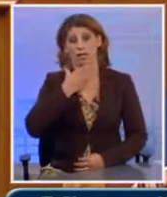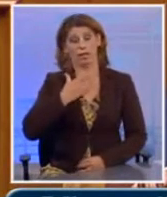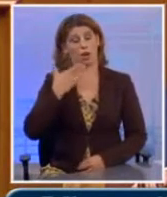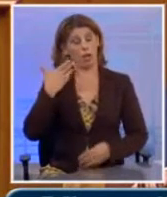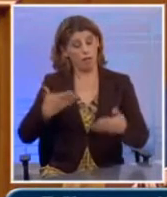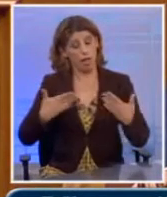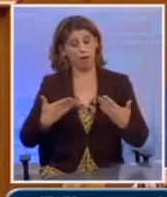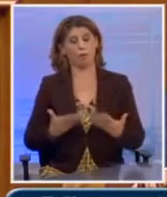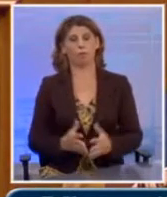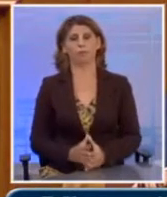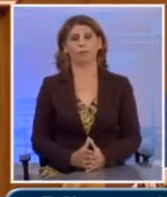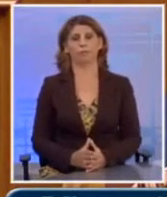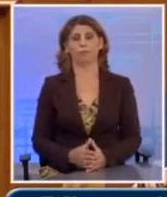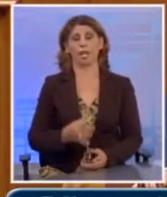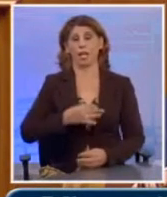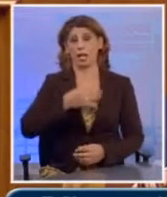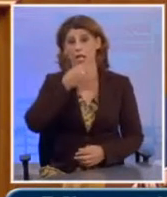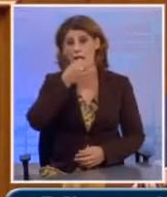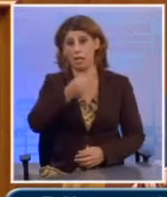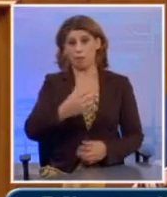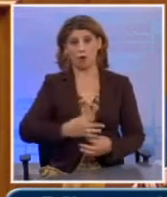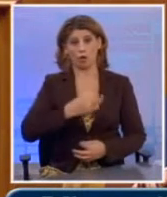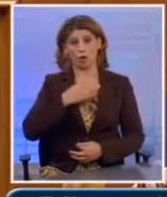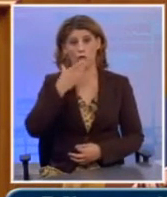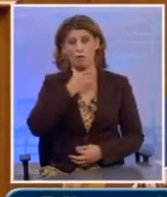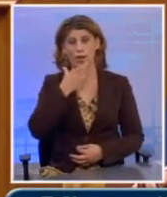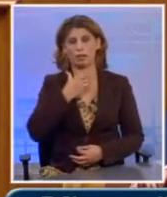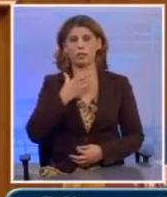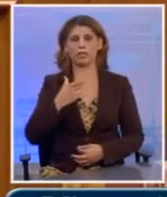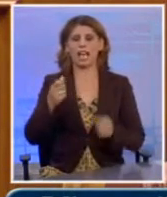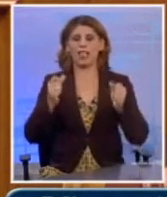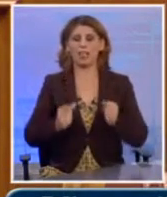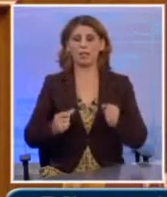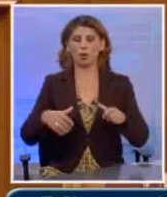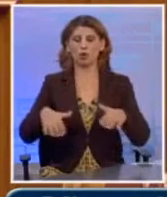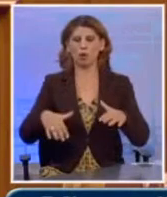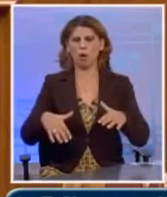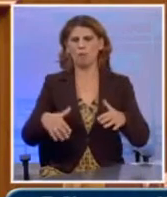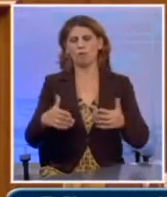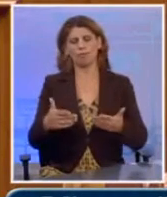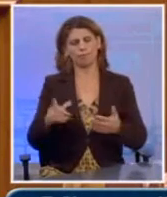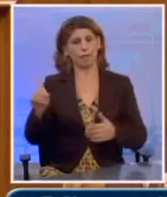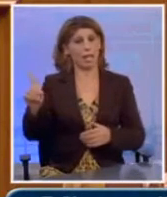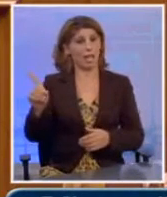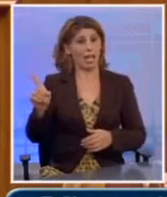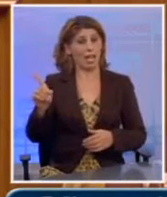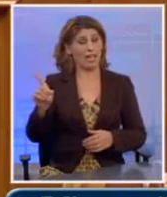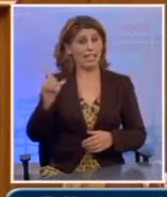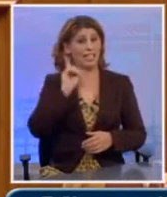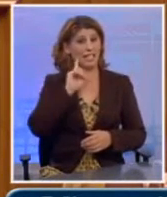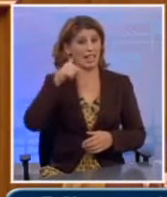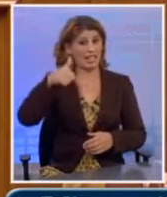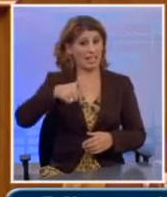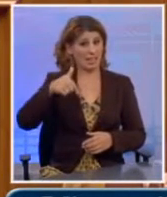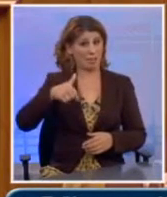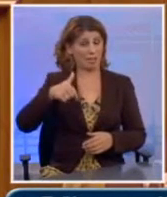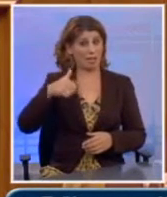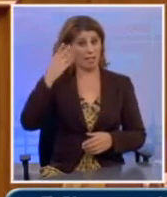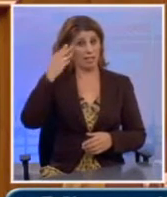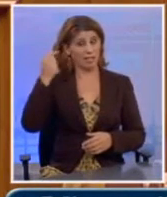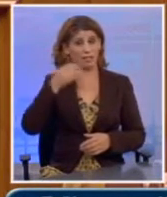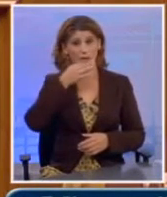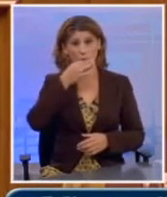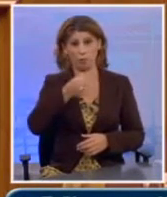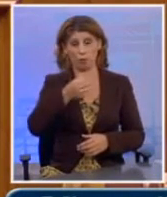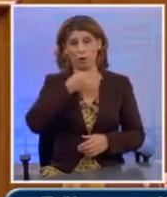Λοιπόν, είπε ο κύριος Βενιζέλος για θεσμικό τρόμο. Ξεχνάνε όμως και η κυρία Γεννηματά για αυτά που είπε στην ομιλία της και